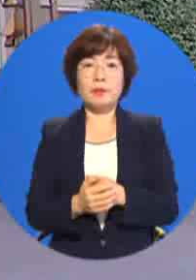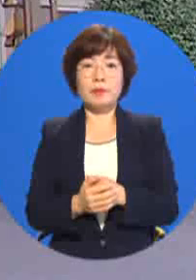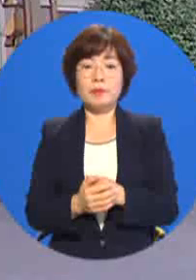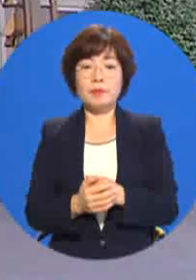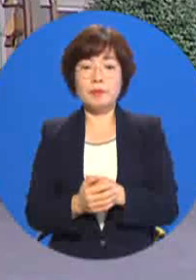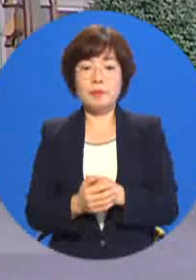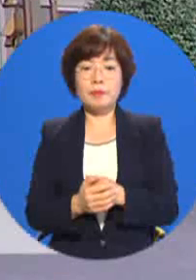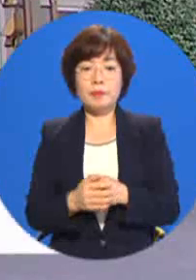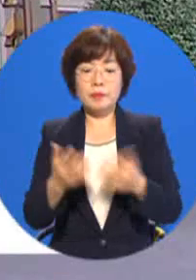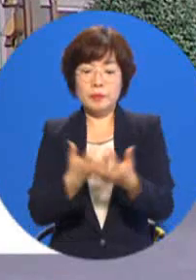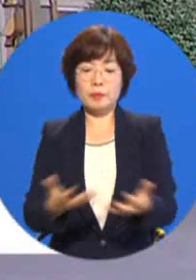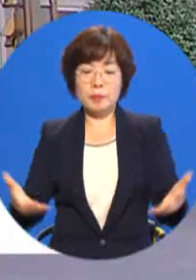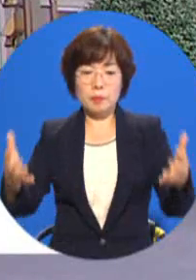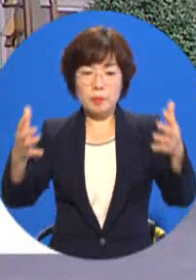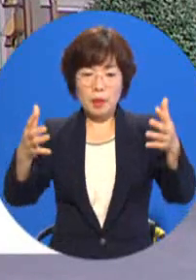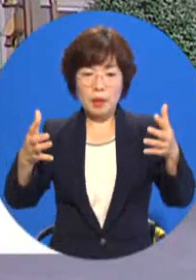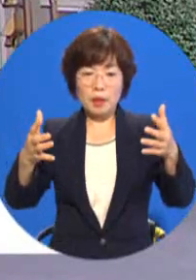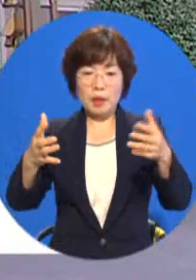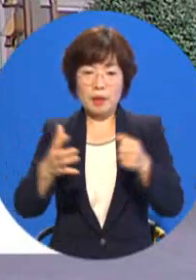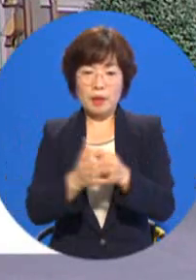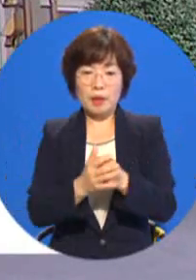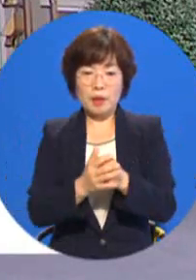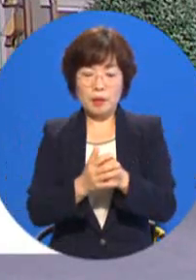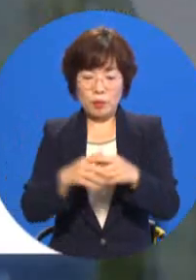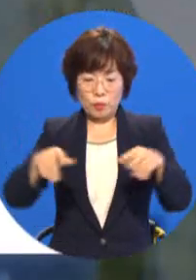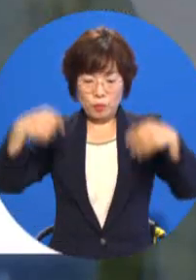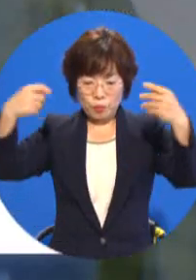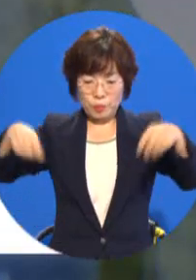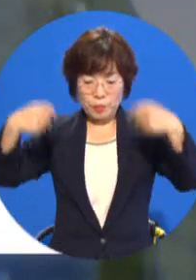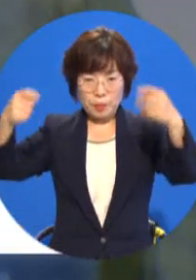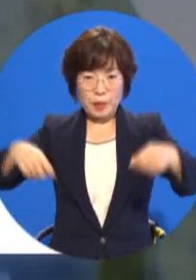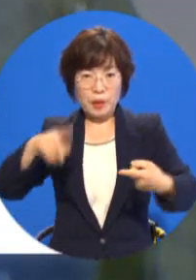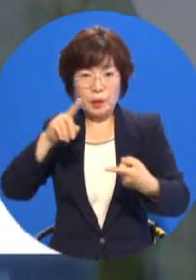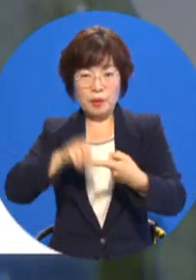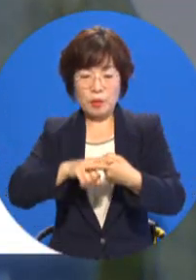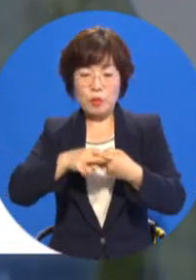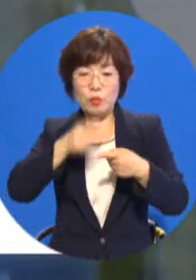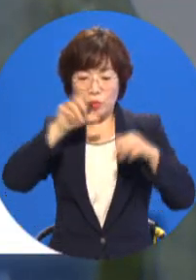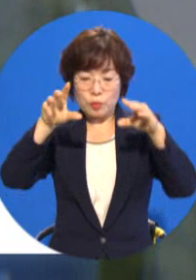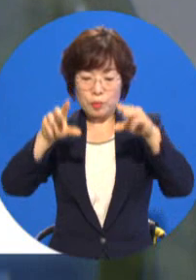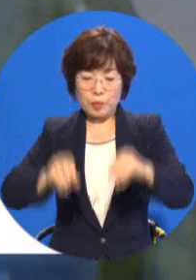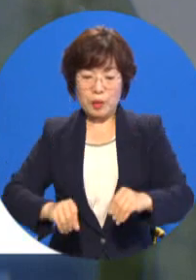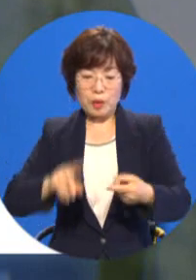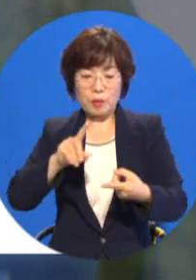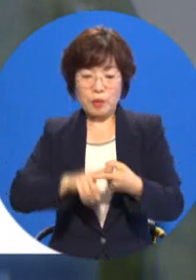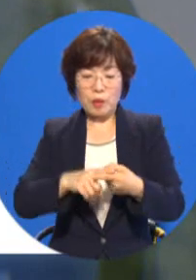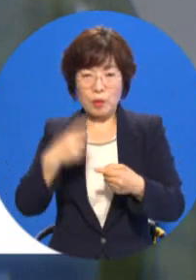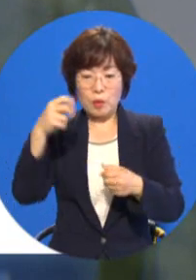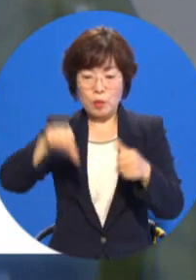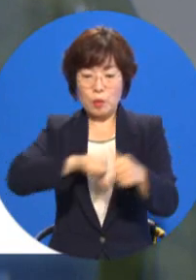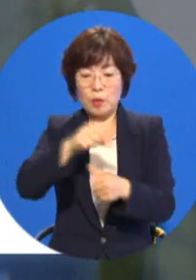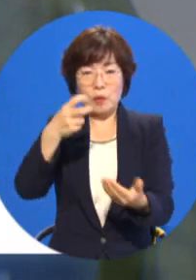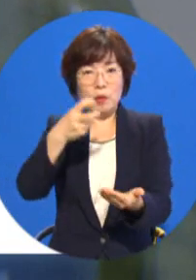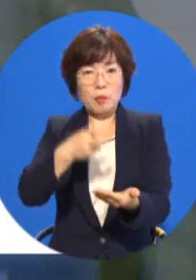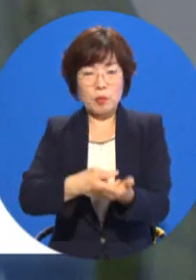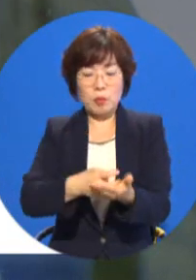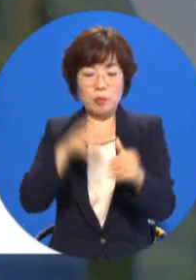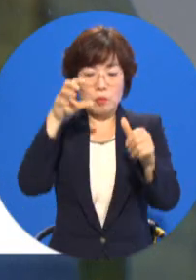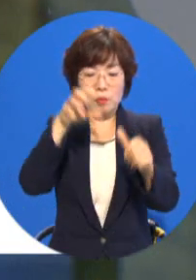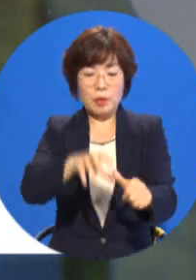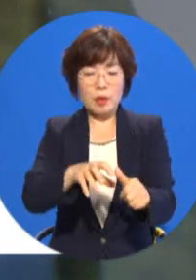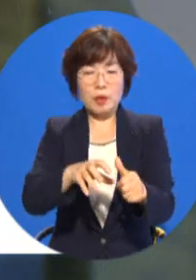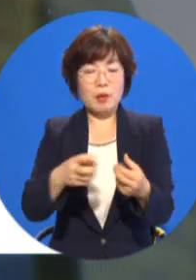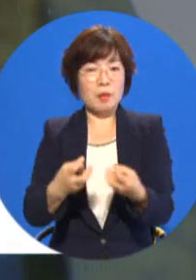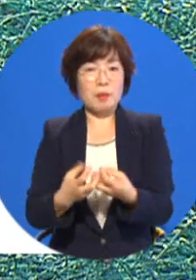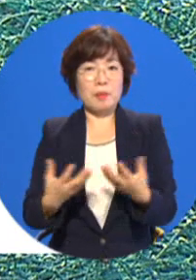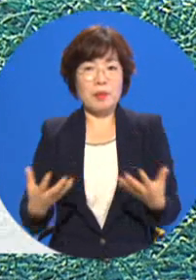이제 정치망을 이제 말리고 터는 것 자체가 저희 이제 환경 관련 법적으로 규제할 수 있는